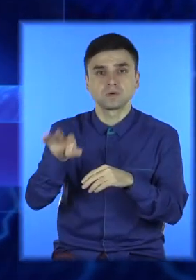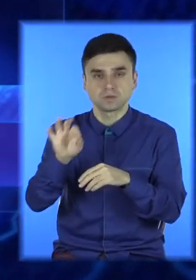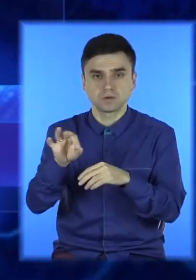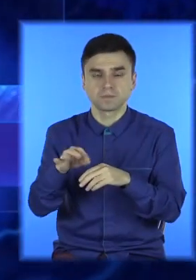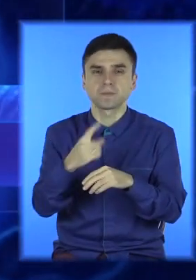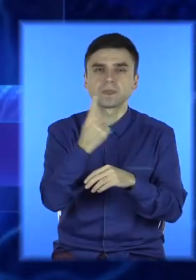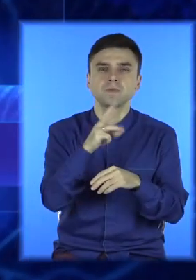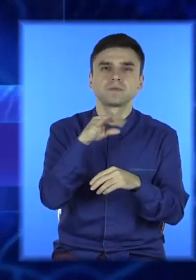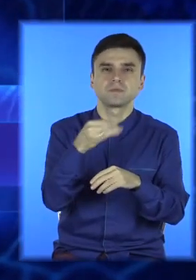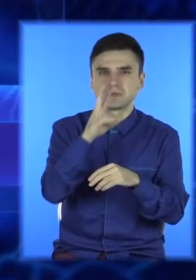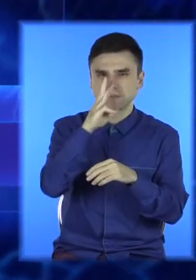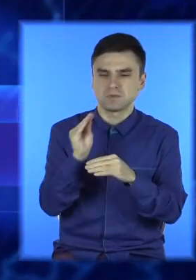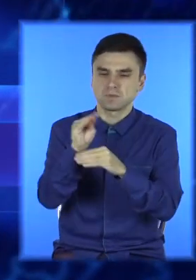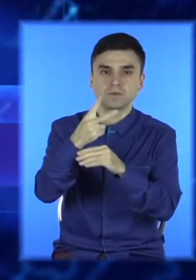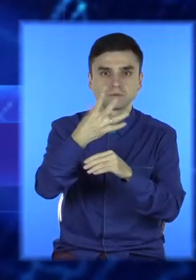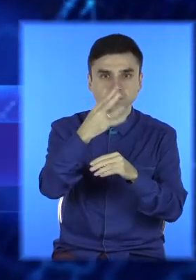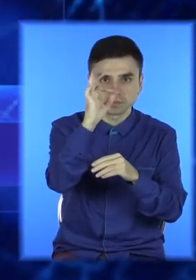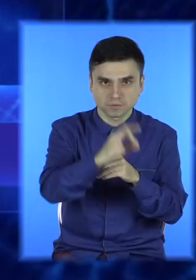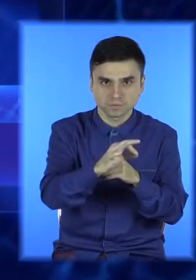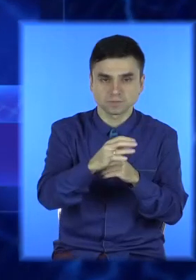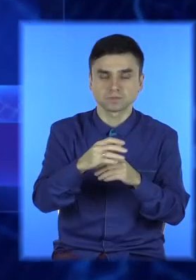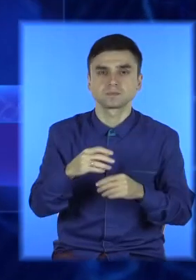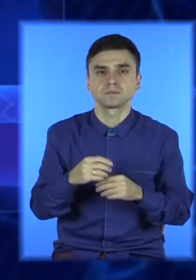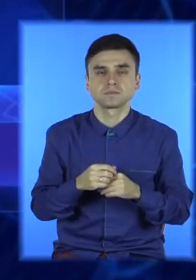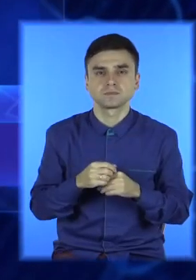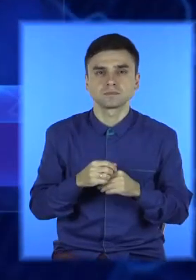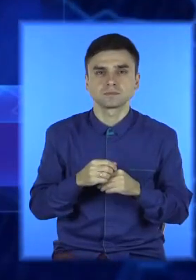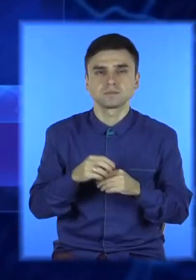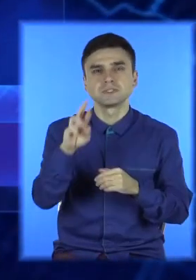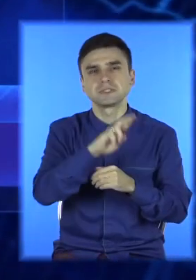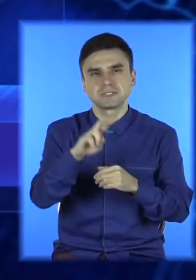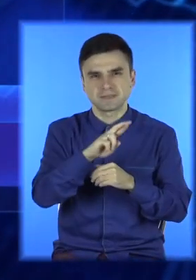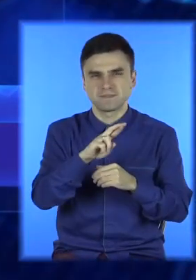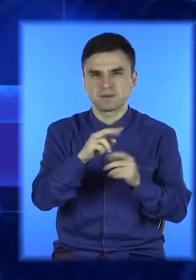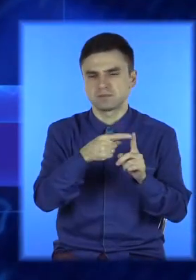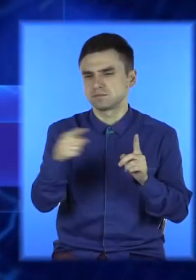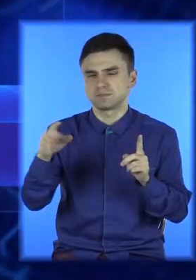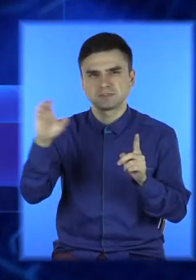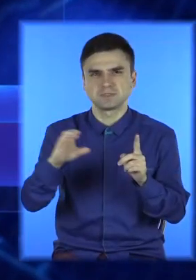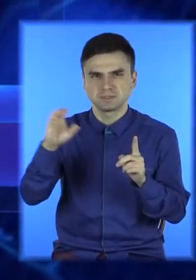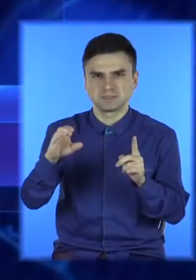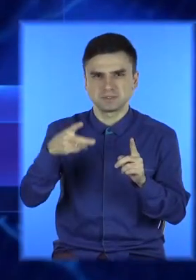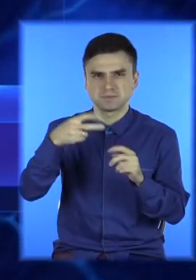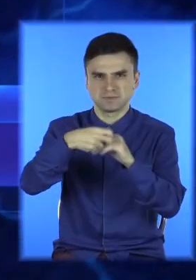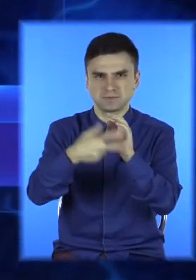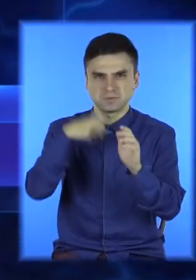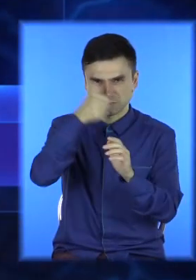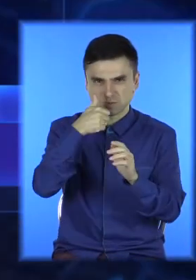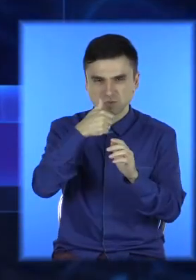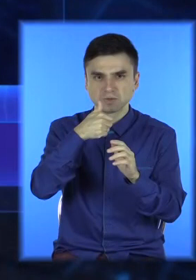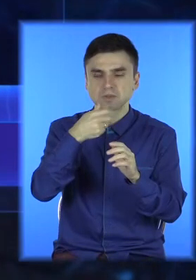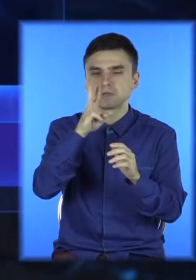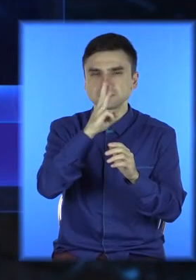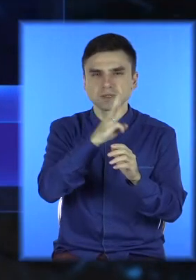року середня заробітна плата на підприємстві склала 13 469 гривень 50 копійок. Вона є конкурентною